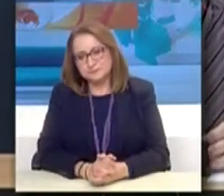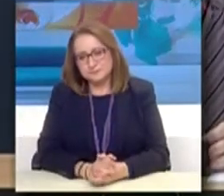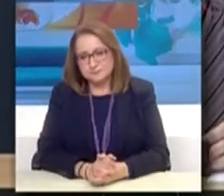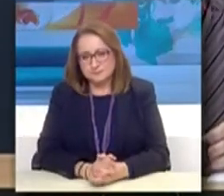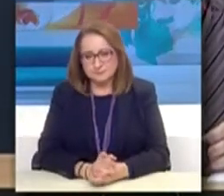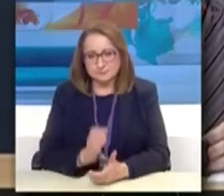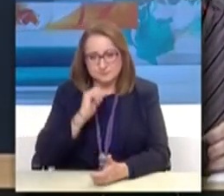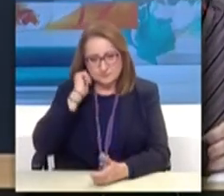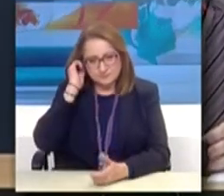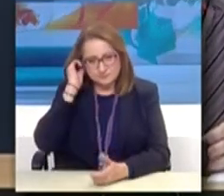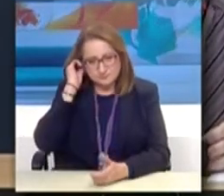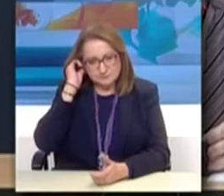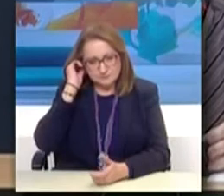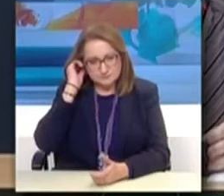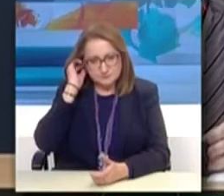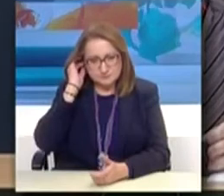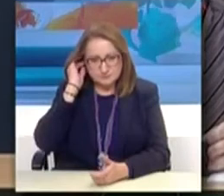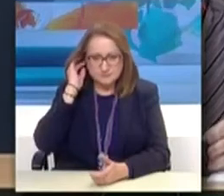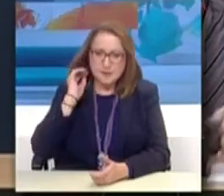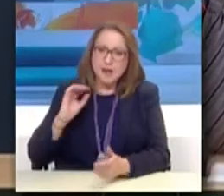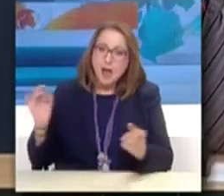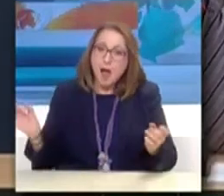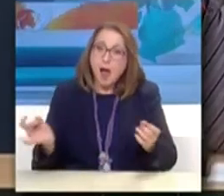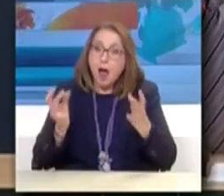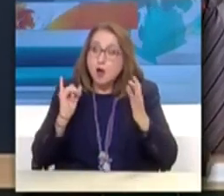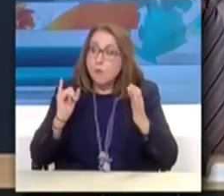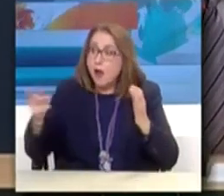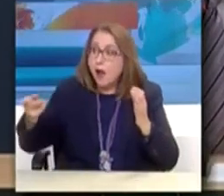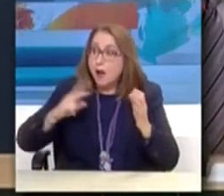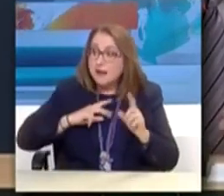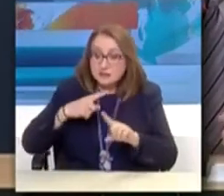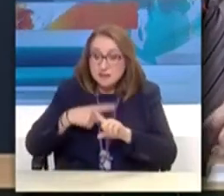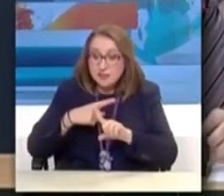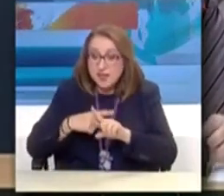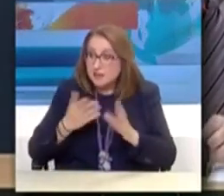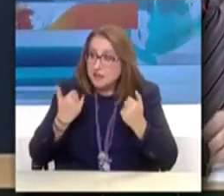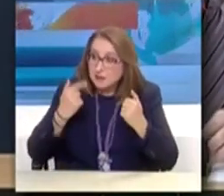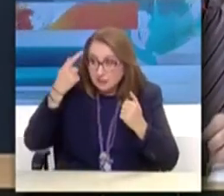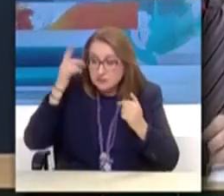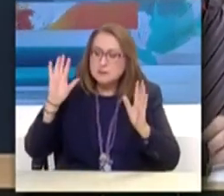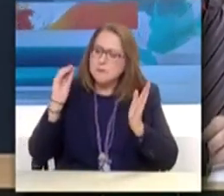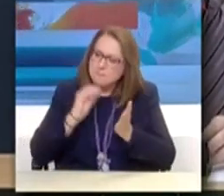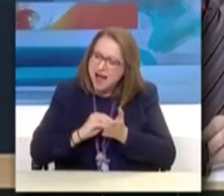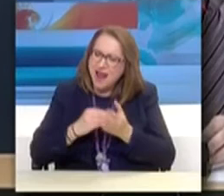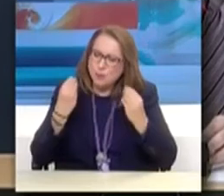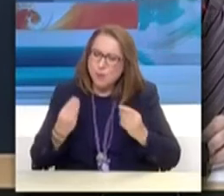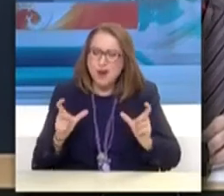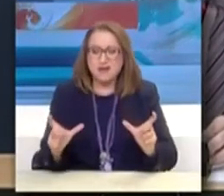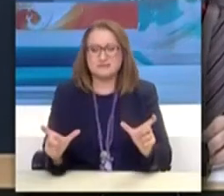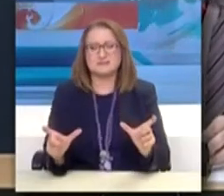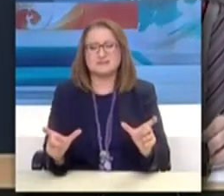Είπαμε, αν δεν ξέρουν να είναι θετικοί, τους χειριζόμαστε σαν να είναι θετικοί. Εδώ χειριζόμαστε τους εαυτούς μας σαν να είναι θετικοί. Το είπαμε και στο κύριο